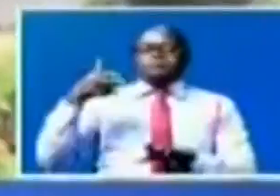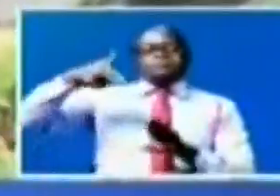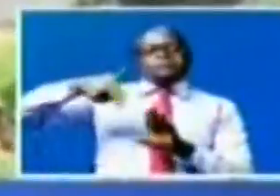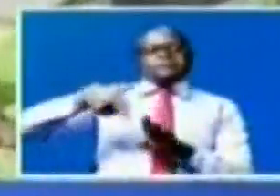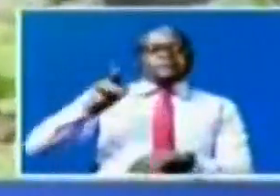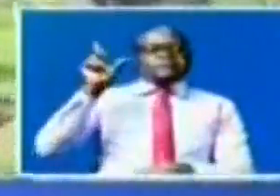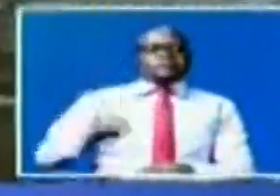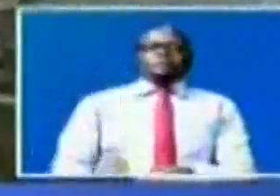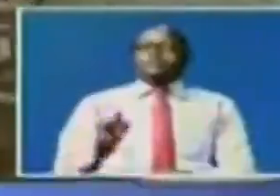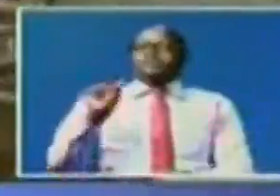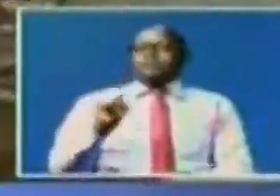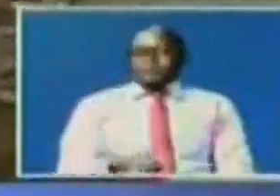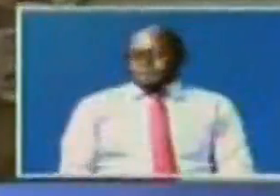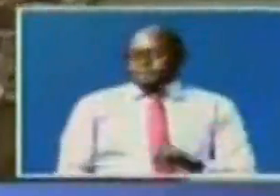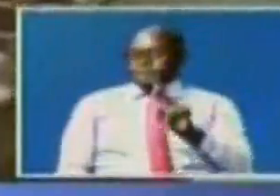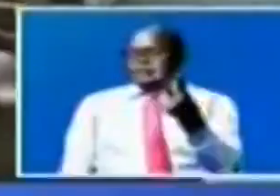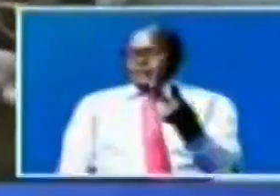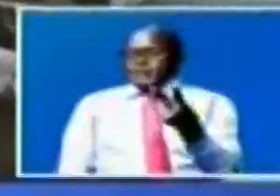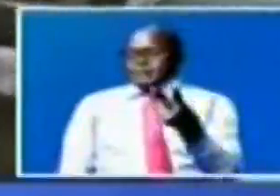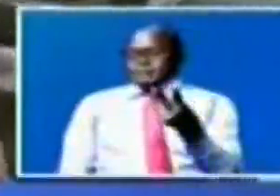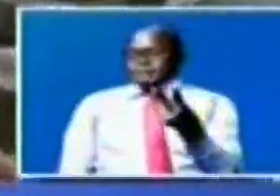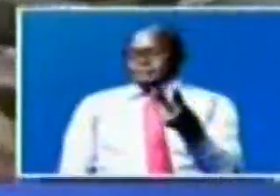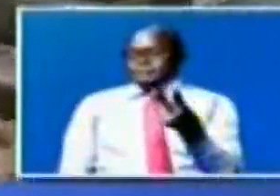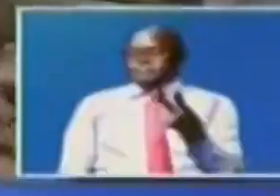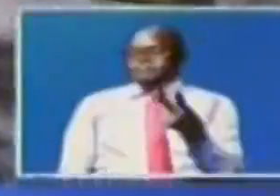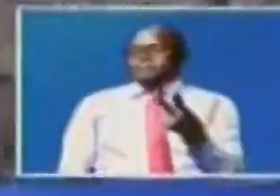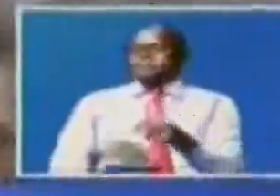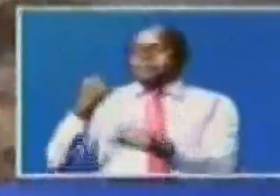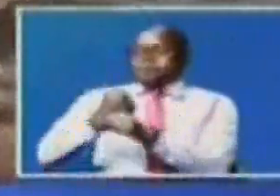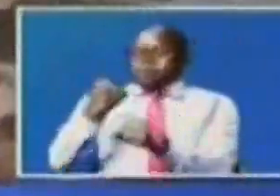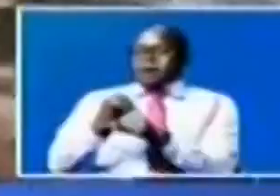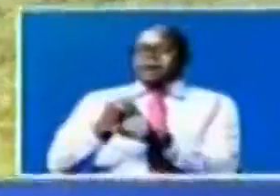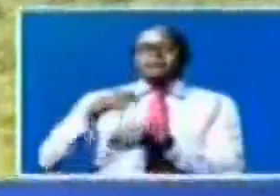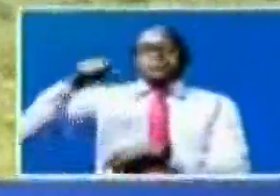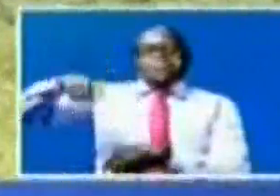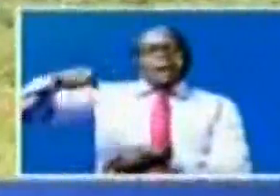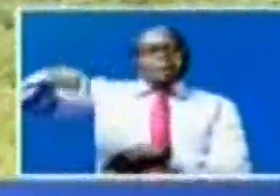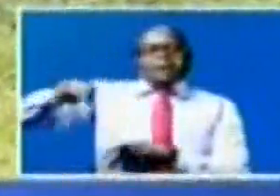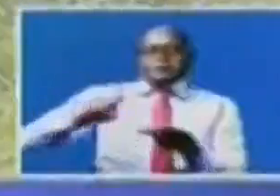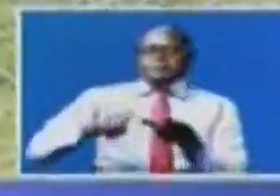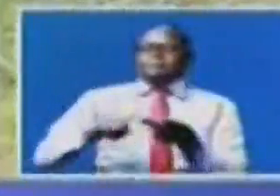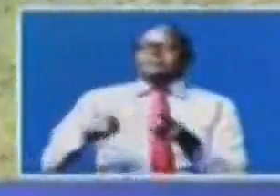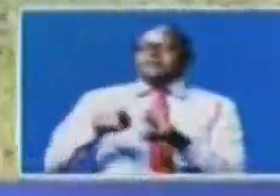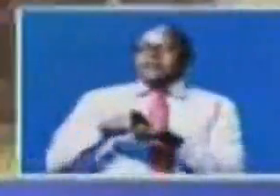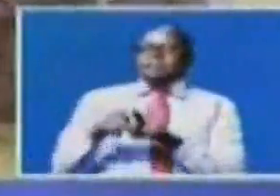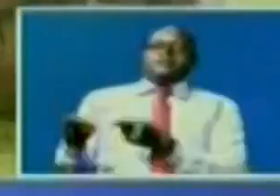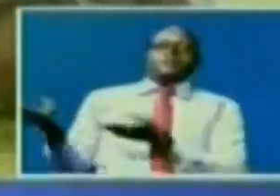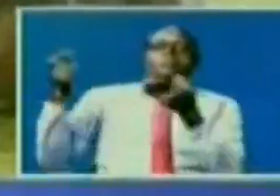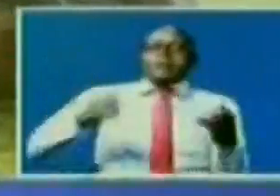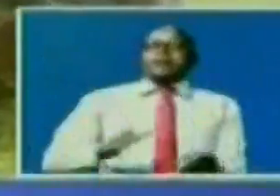kidogo sana. Trekta ya pili kwa jina bwana mdogo hutekeleza majukumu ya kupanda nafaka pamoja na kuzinyunyizia maji kwa